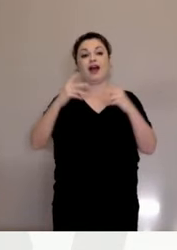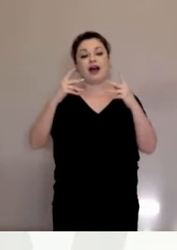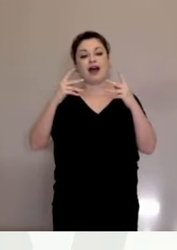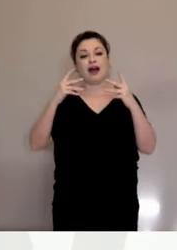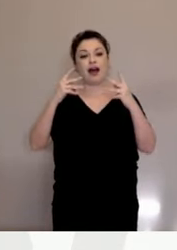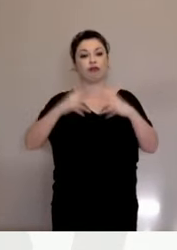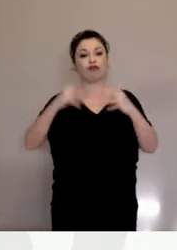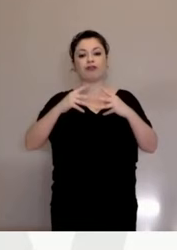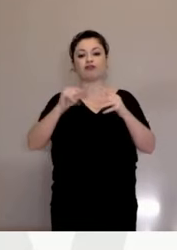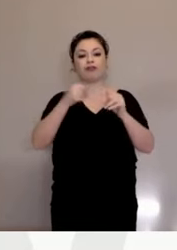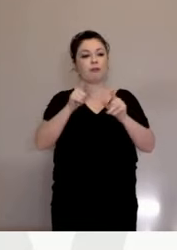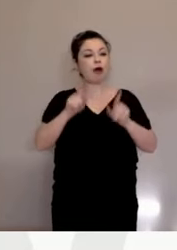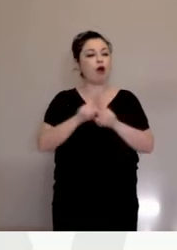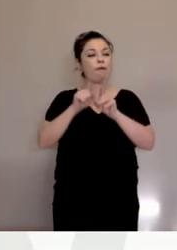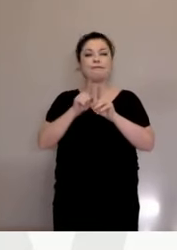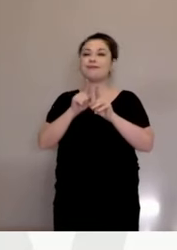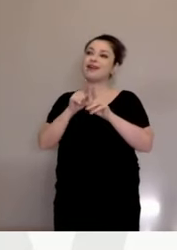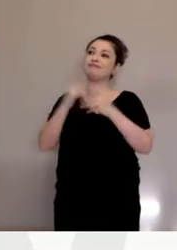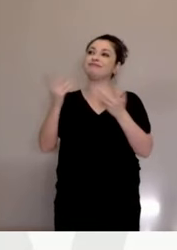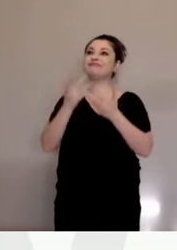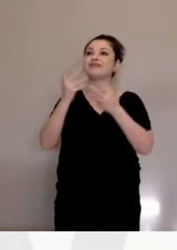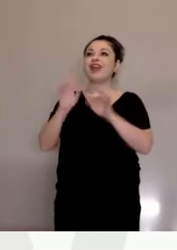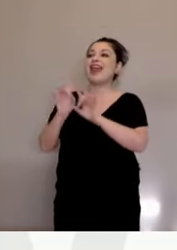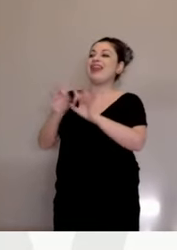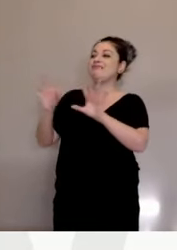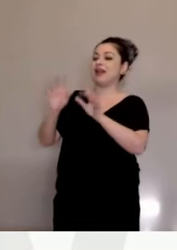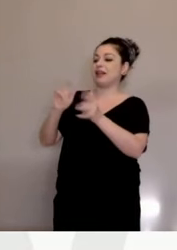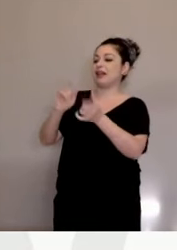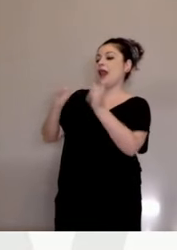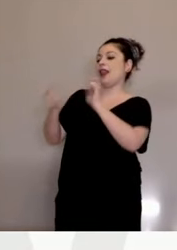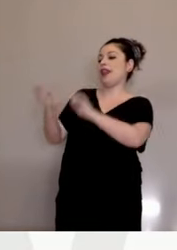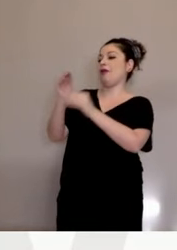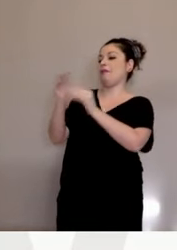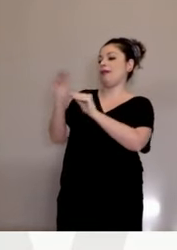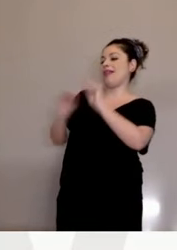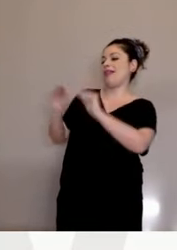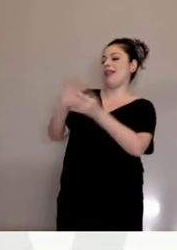come la caricatura della libertà.